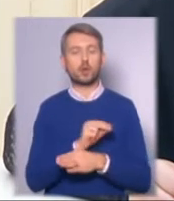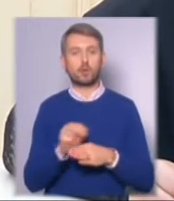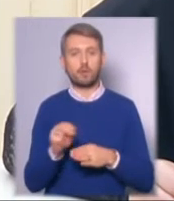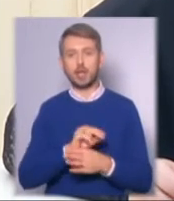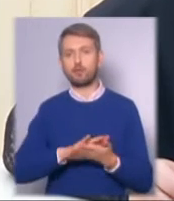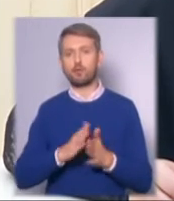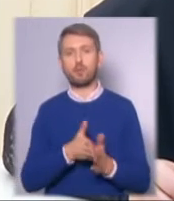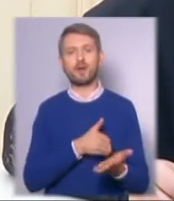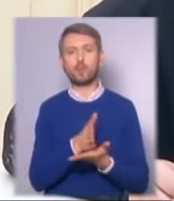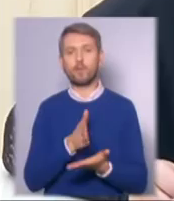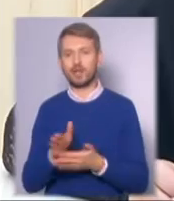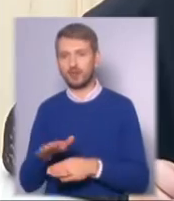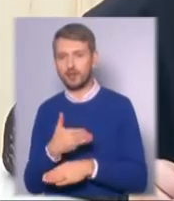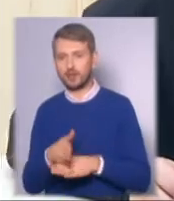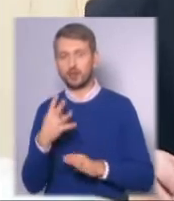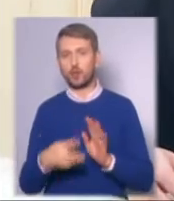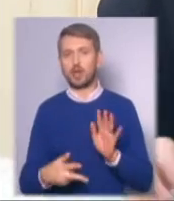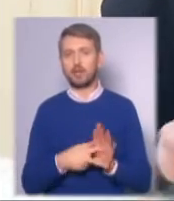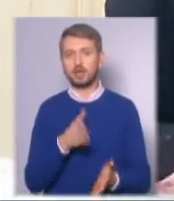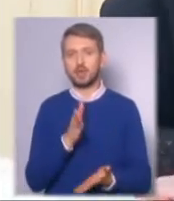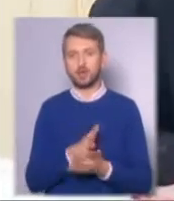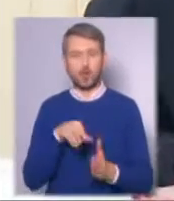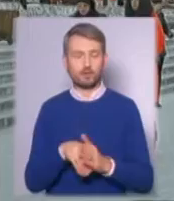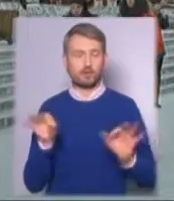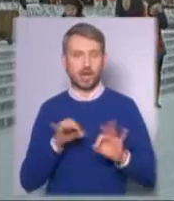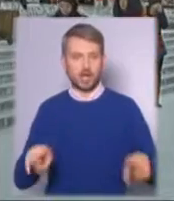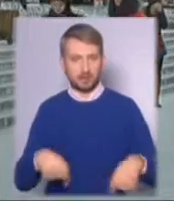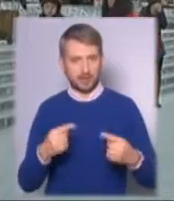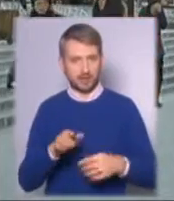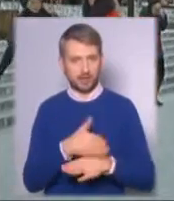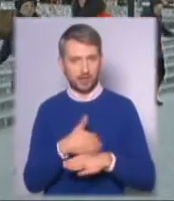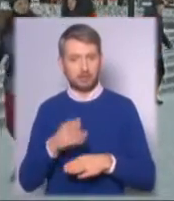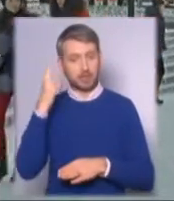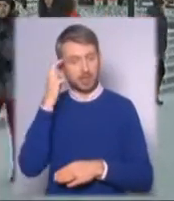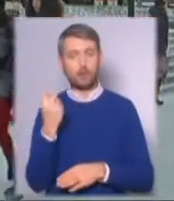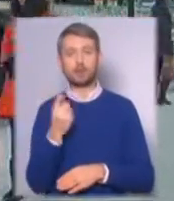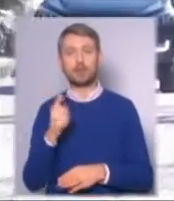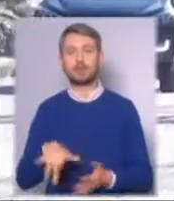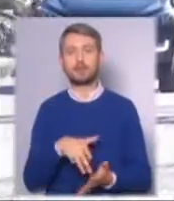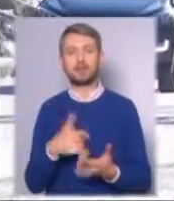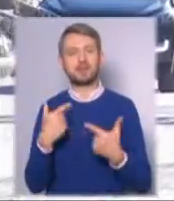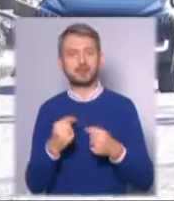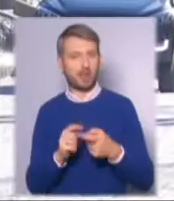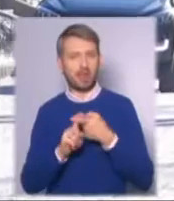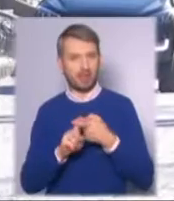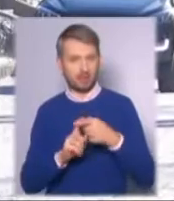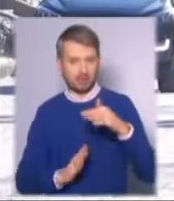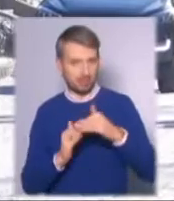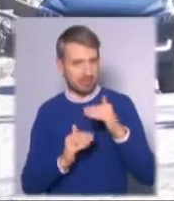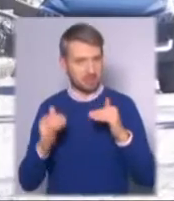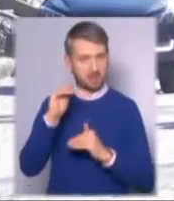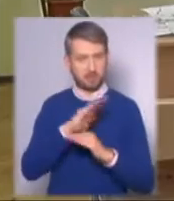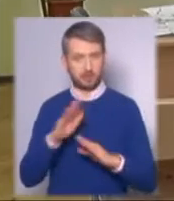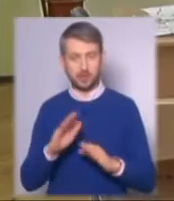профільних відділень, 48 хворих перебувають в реанімаційних відділеннях. Київ – одне з міст, де епідпоріг не перевищений. Півторатижневий